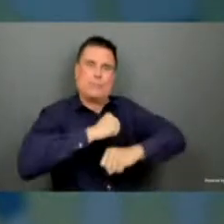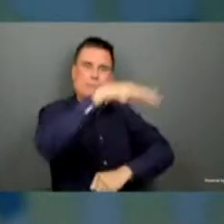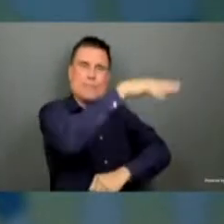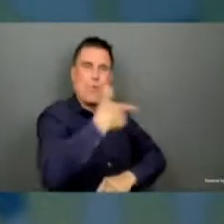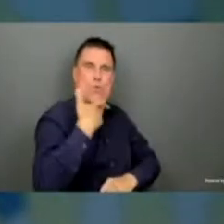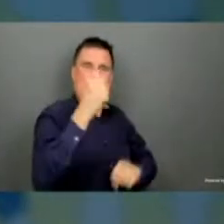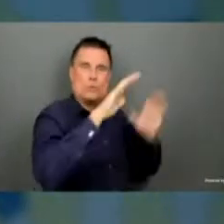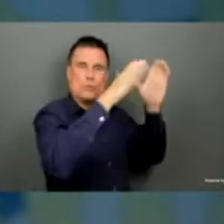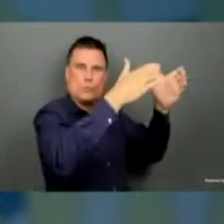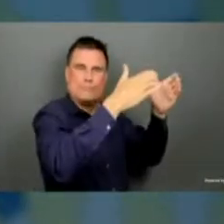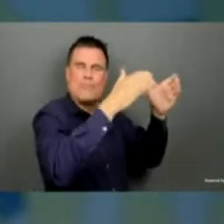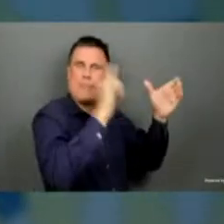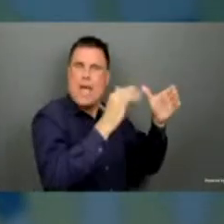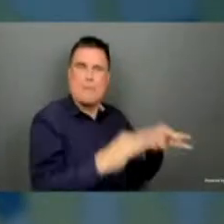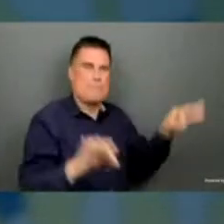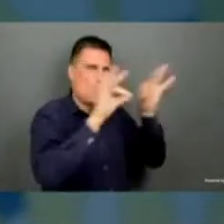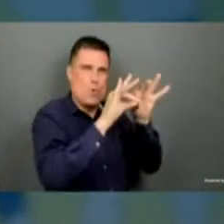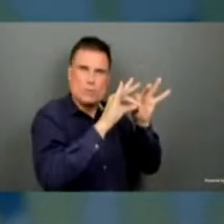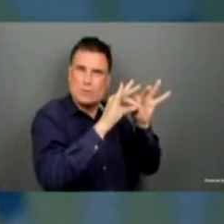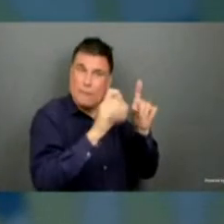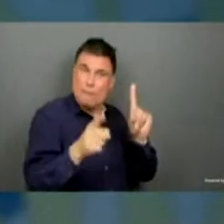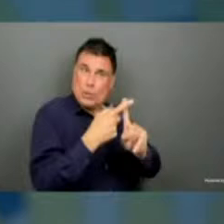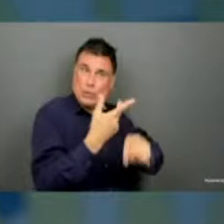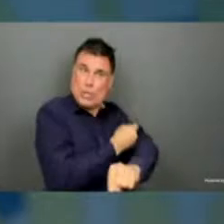以后的这个突然之间就往下走。